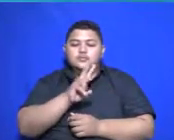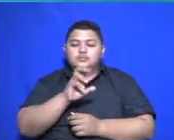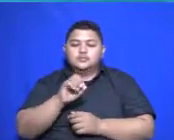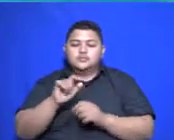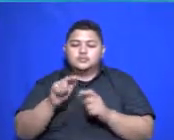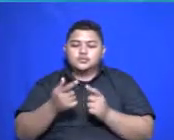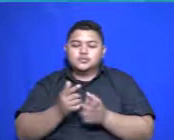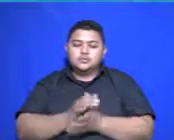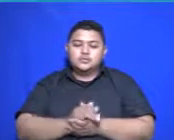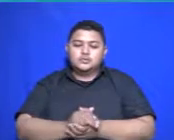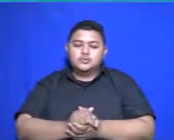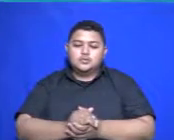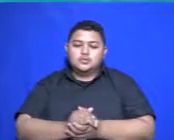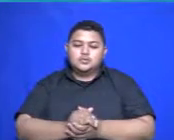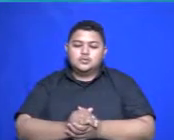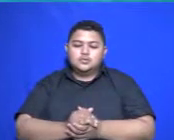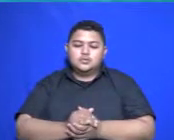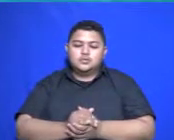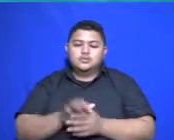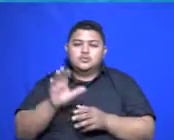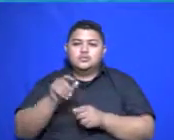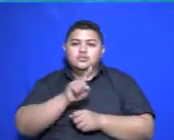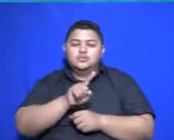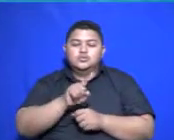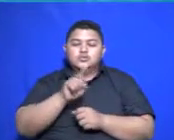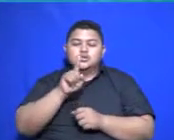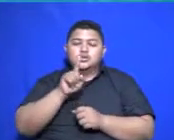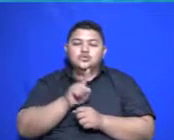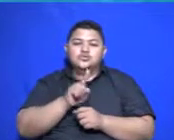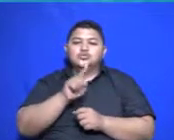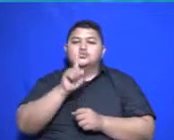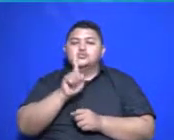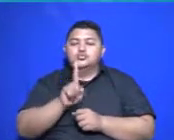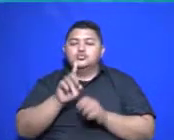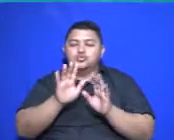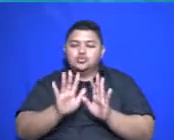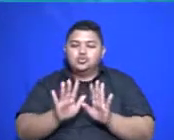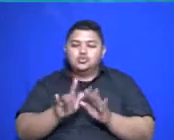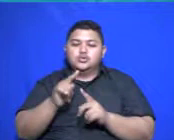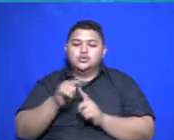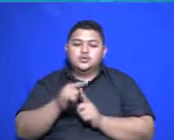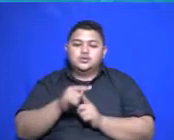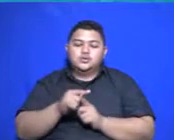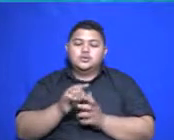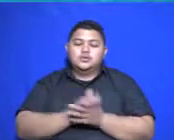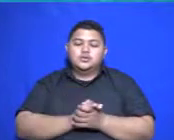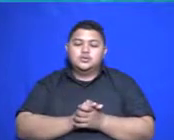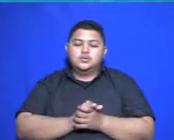2017 targetnya itu adalah 110 triliun. Jadi terrealisasi